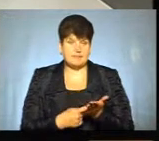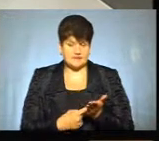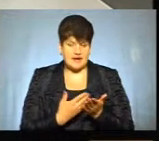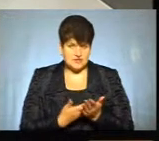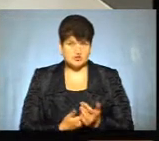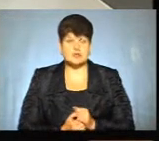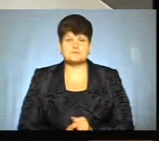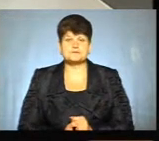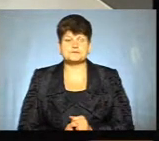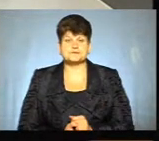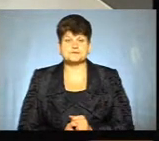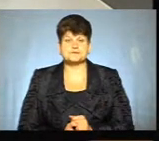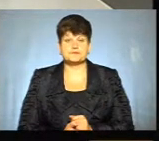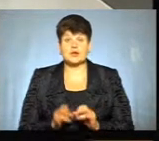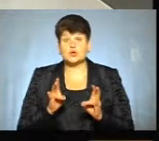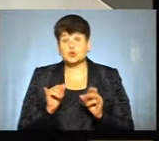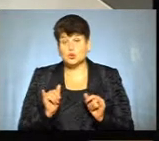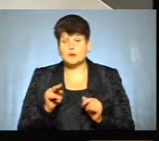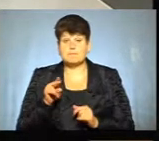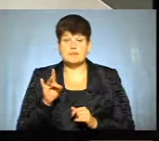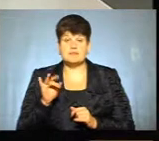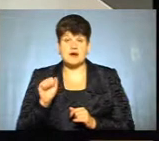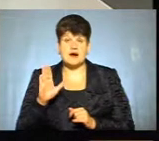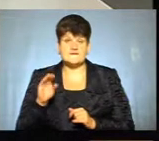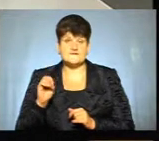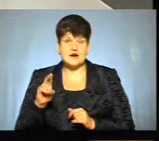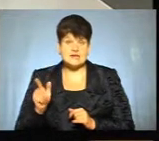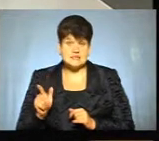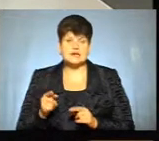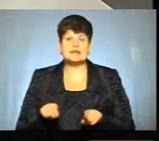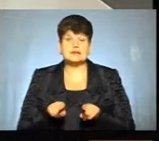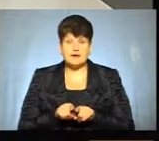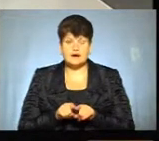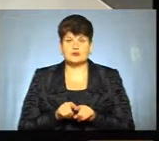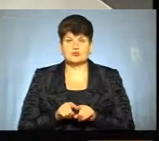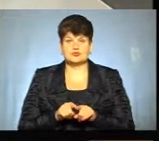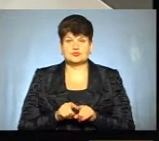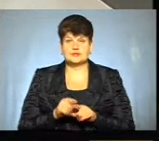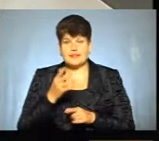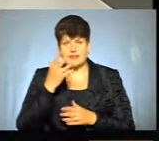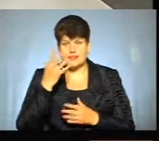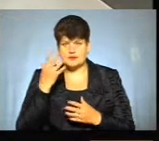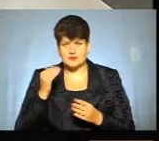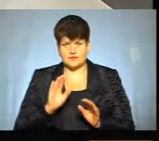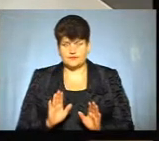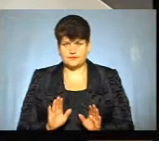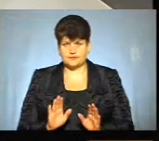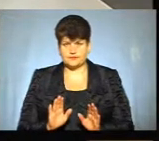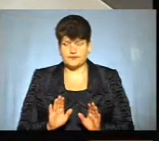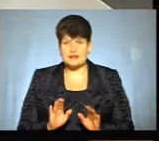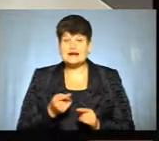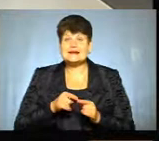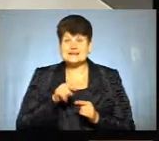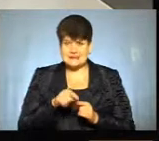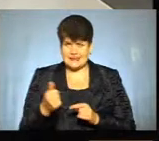підтвердження. Ну і правець, який також час від часу не дає про себе забути. Цей тиждень, він